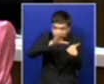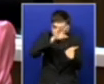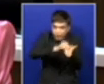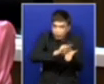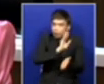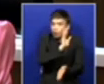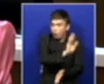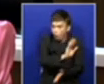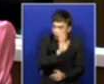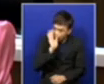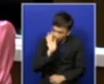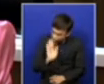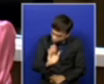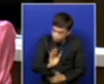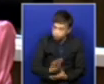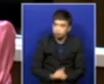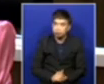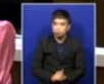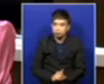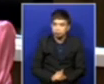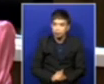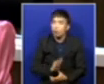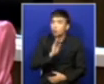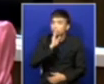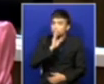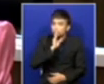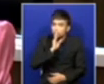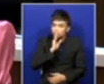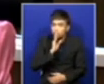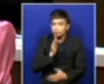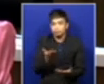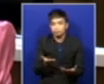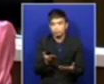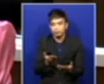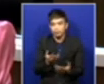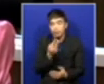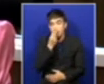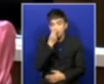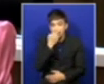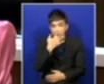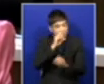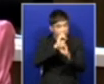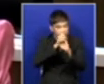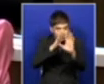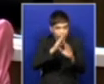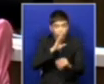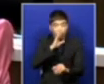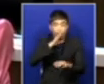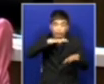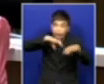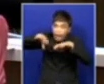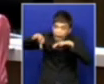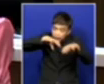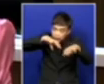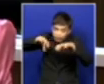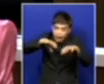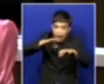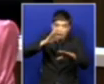ท่านประธานครับท่านจะไม่สามารถได้ชมภาพยนตร์นี้อีกเลยนะครับถ้าท่านบริหารเก่งอย่างที่ผมบ